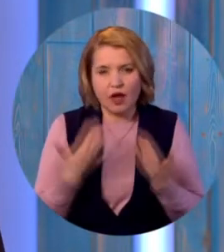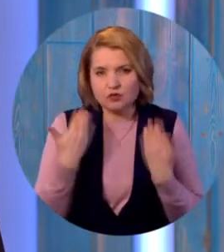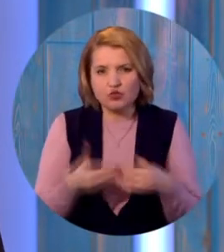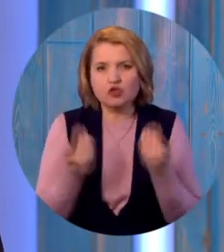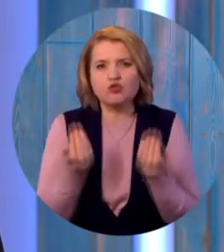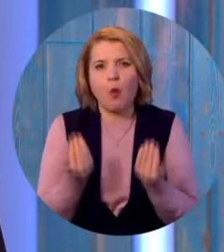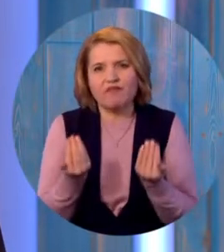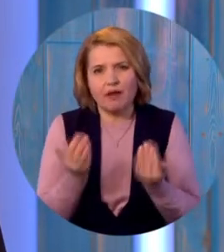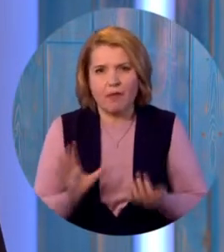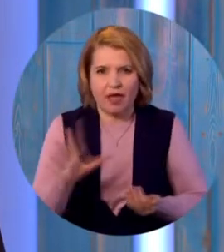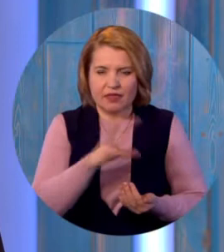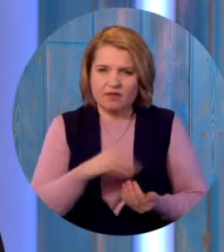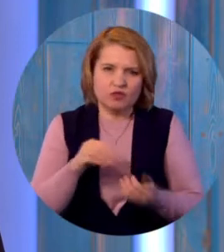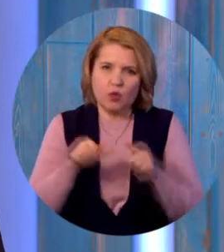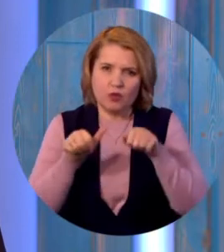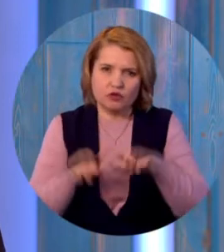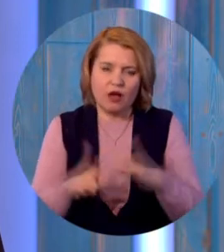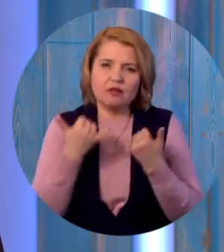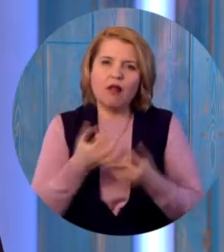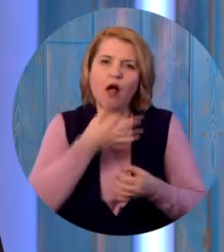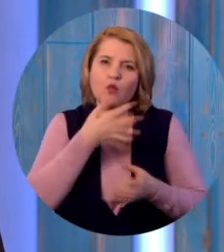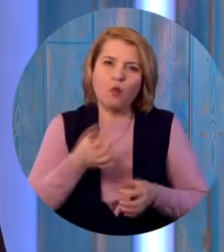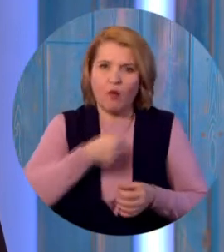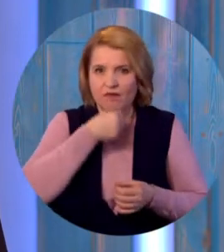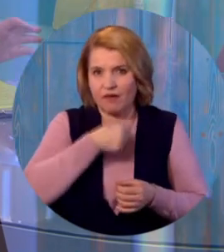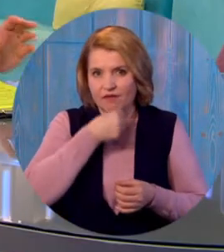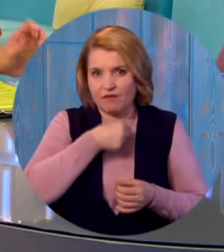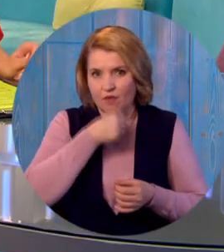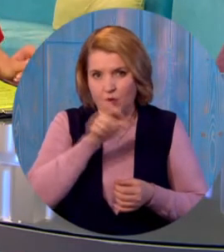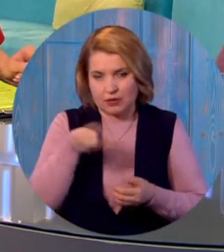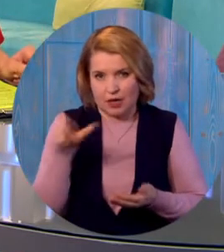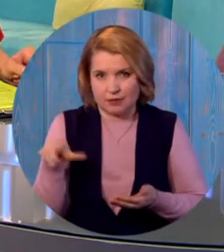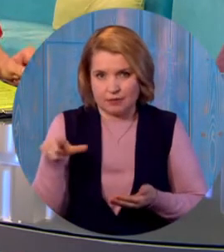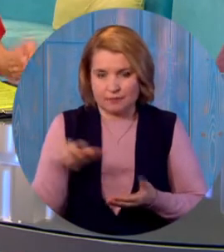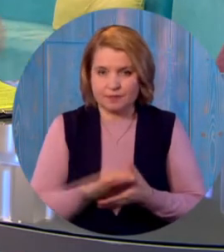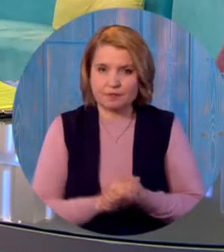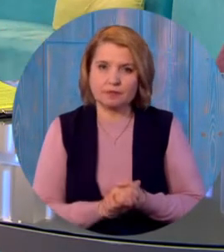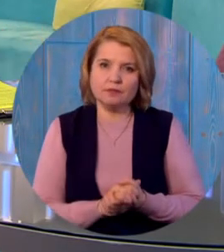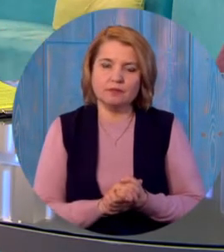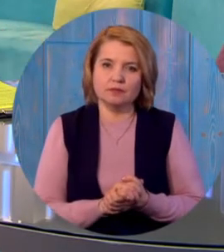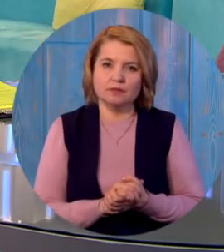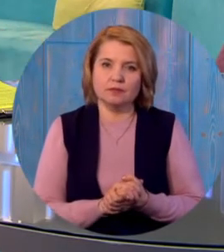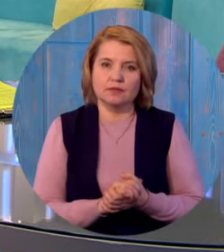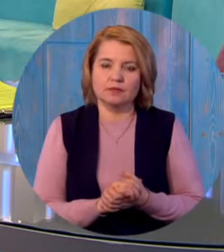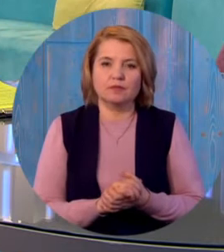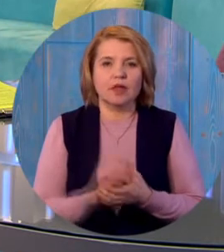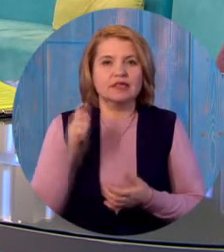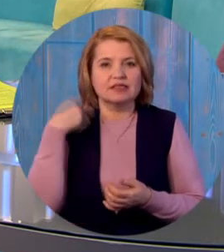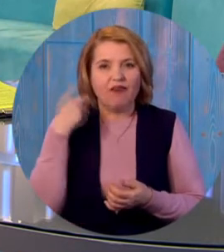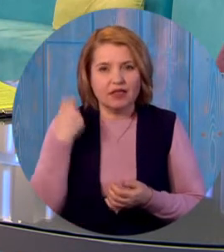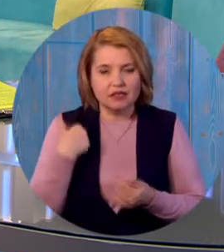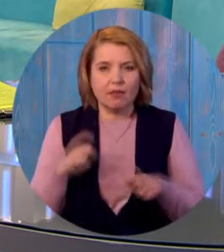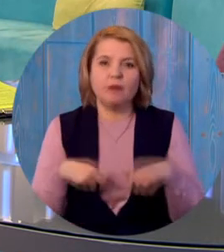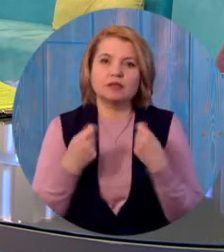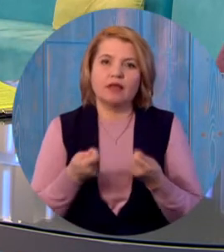современны, что это решаемо абсолютно для любого возраста. То есть это 35, 85, 72. Давай напомним нашим телезрителям, что они могут присоединиться к